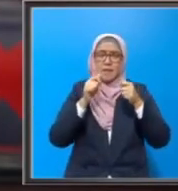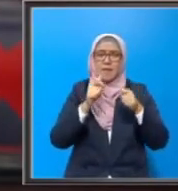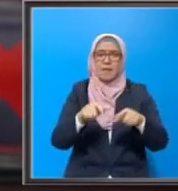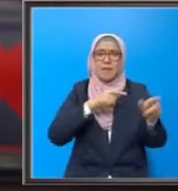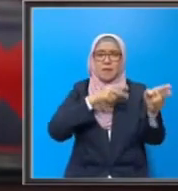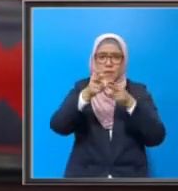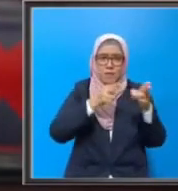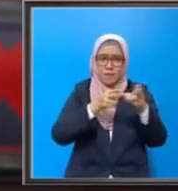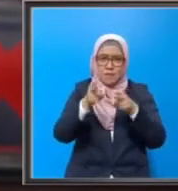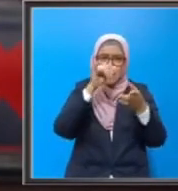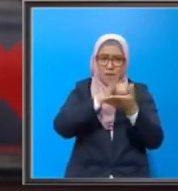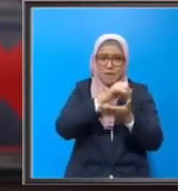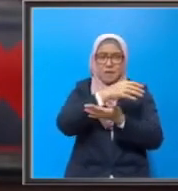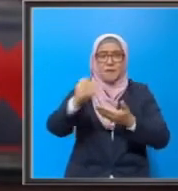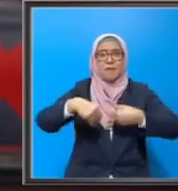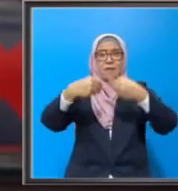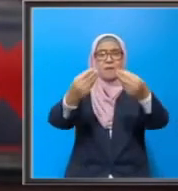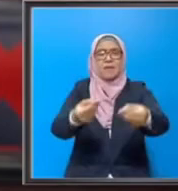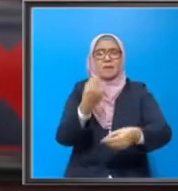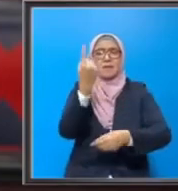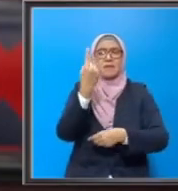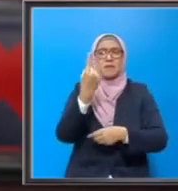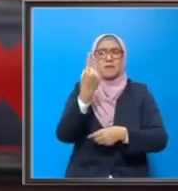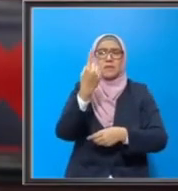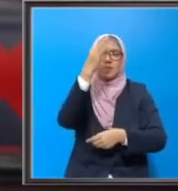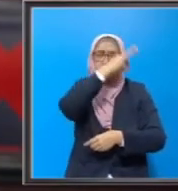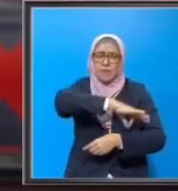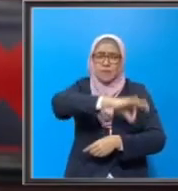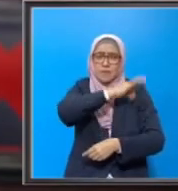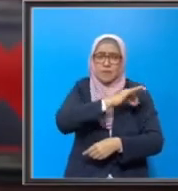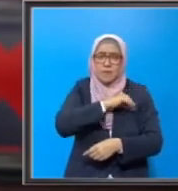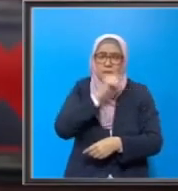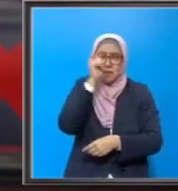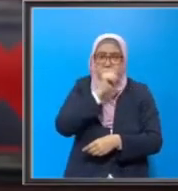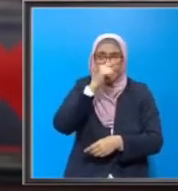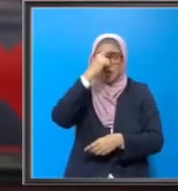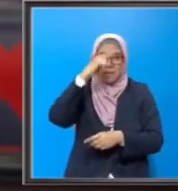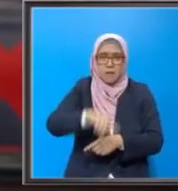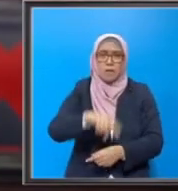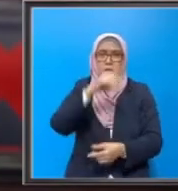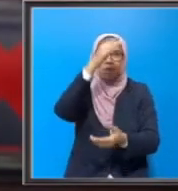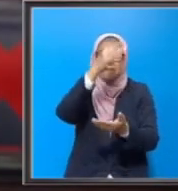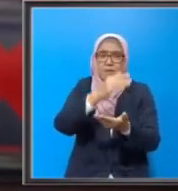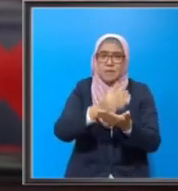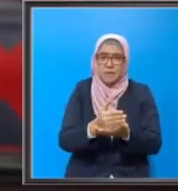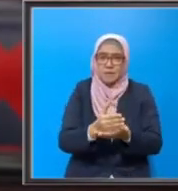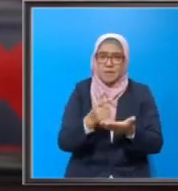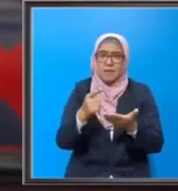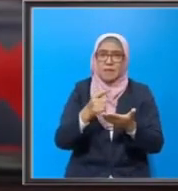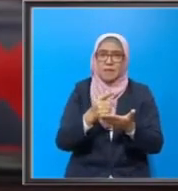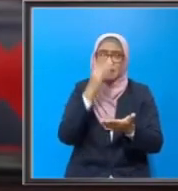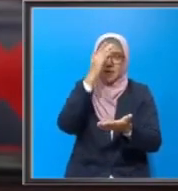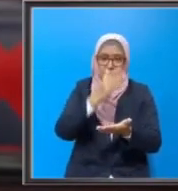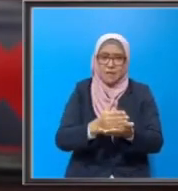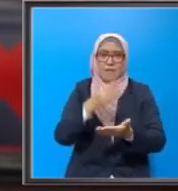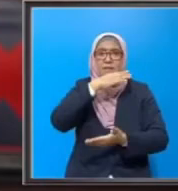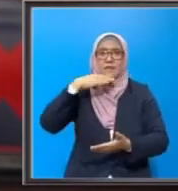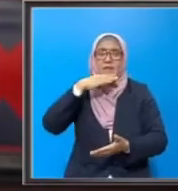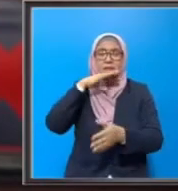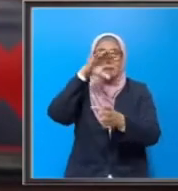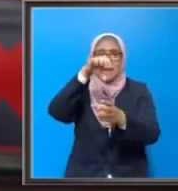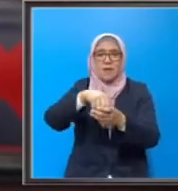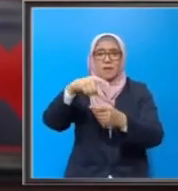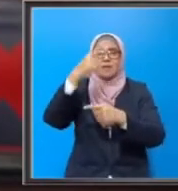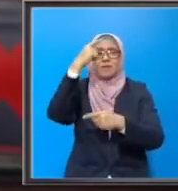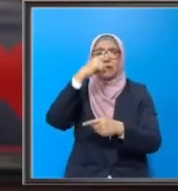sebone dana membeli satu saham yang hebat bagi mengekang beliau center babi daripada melibatkan diri